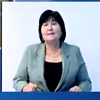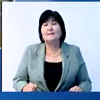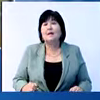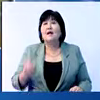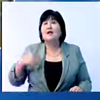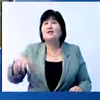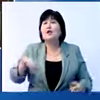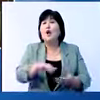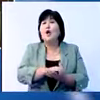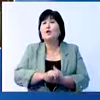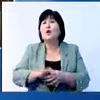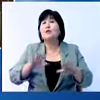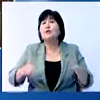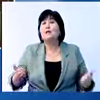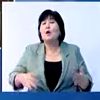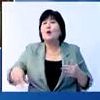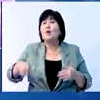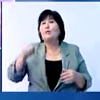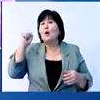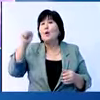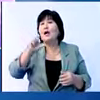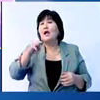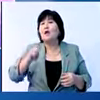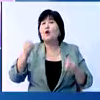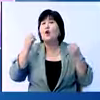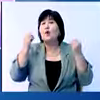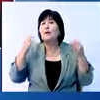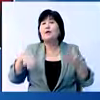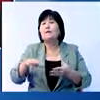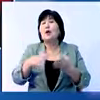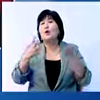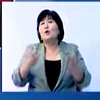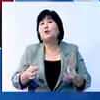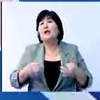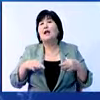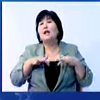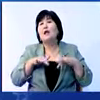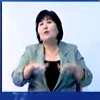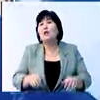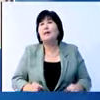Сыр елі достық мекені. Өңірімізде өзбек этно-мәдени бірлестігінің күндері аталып өтті.